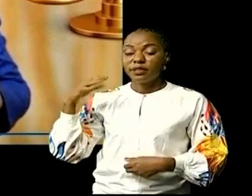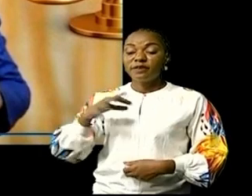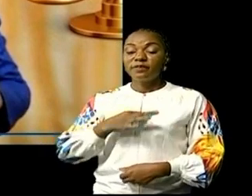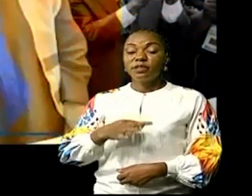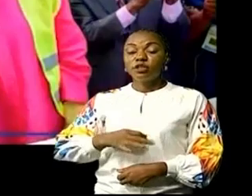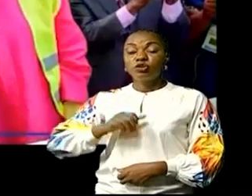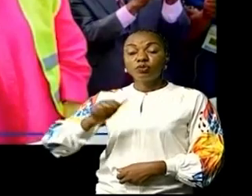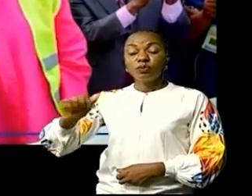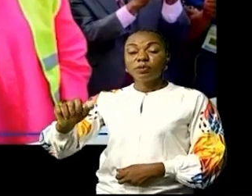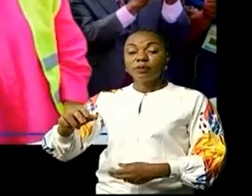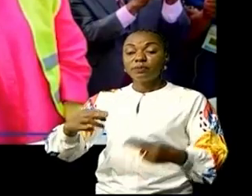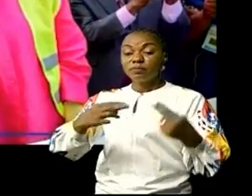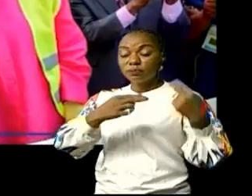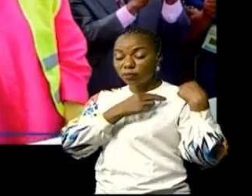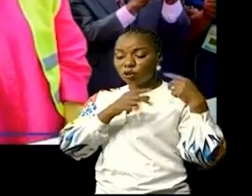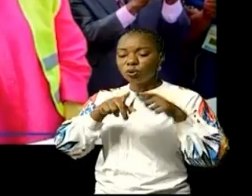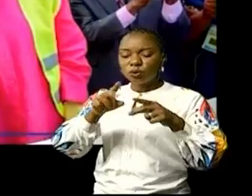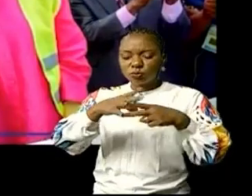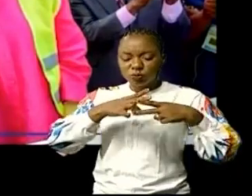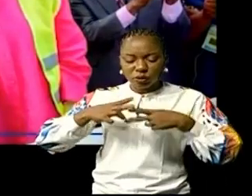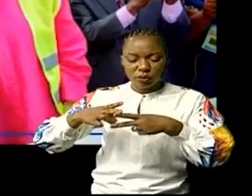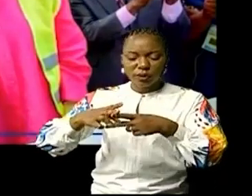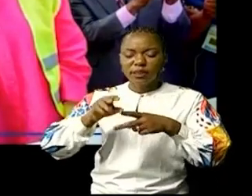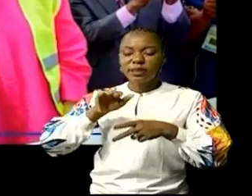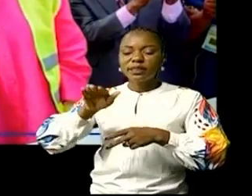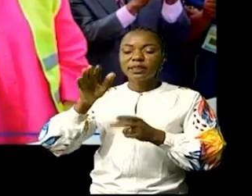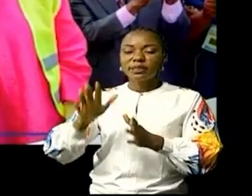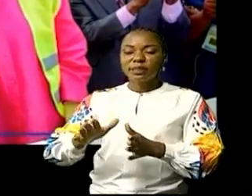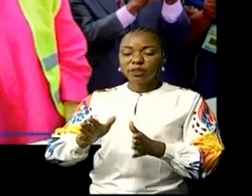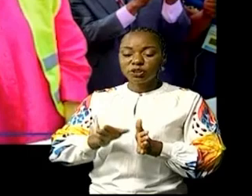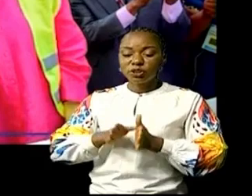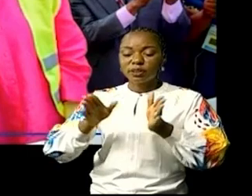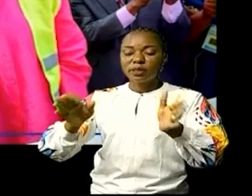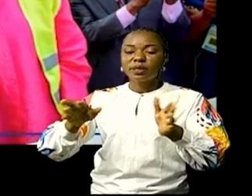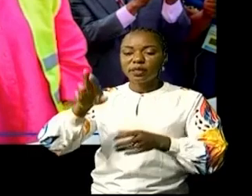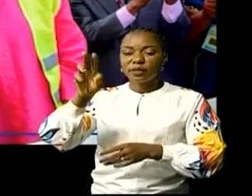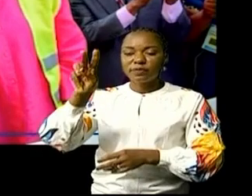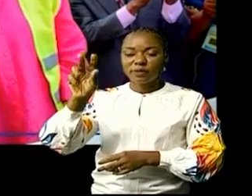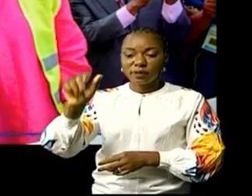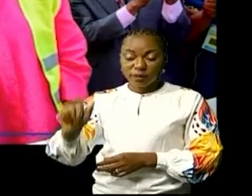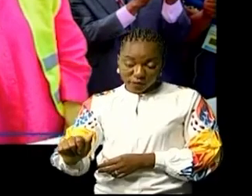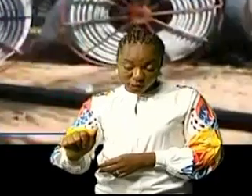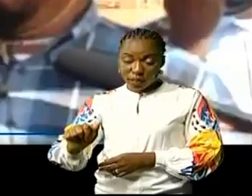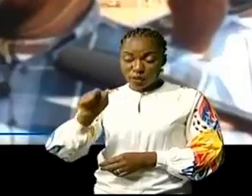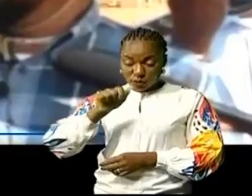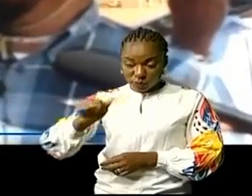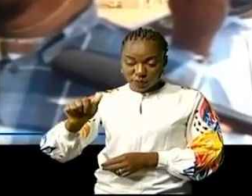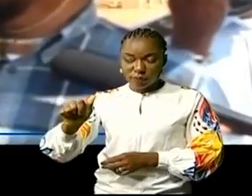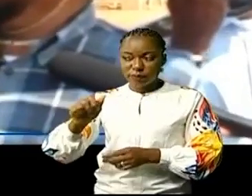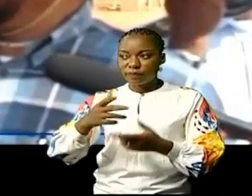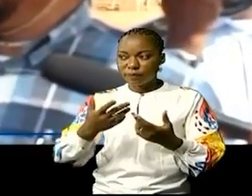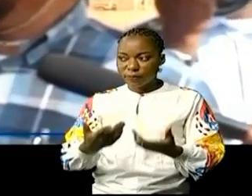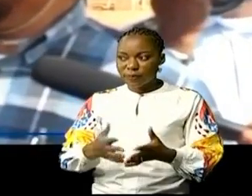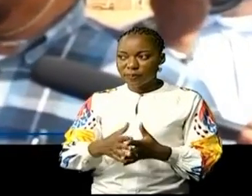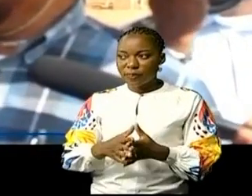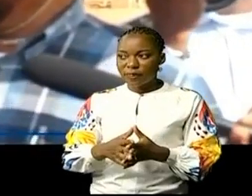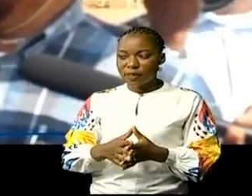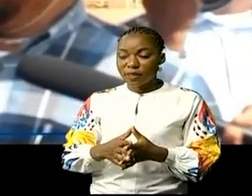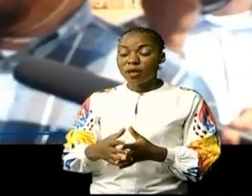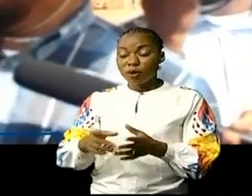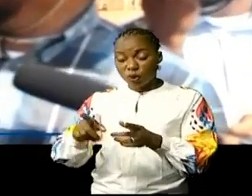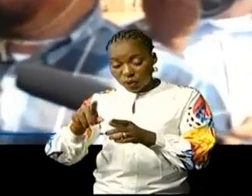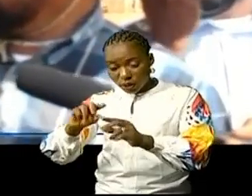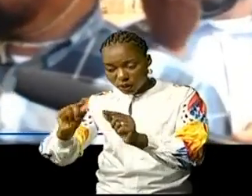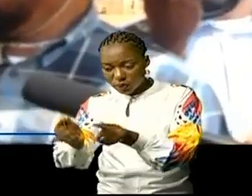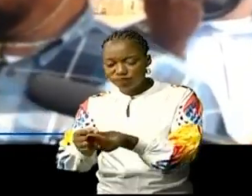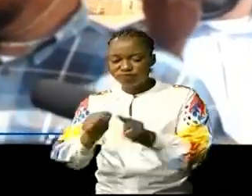Tshisekedi Tshilombo, sous la supervision du directeur général de la RVA, Alphonse Chung-Maungu. En dehors de ça, il y a les